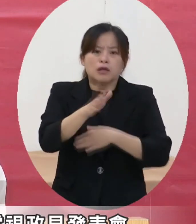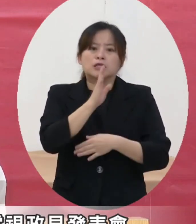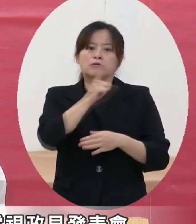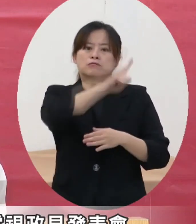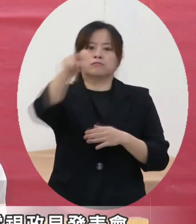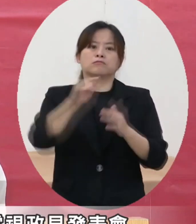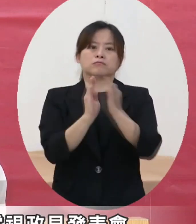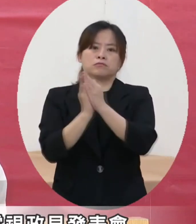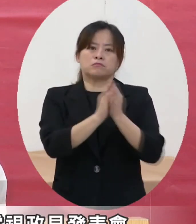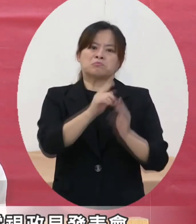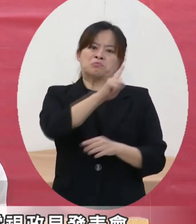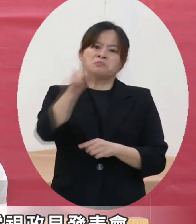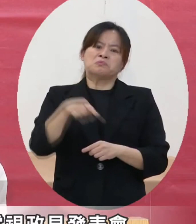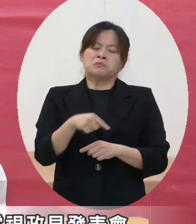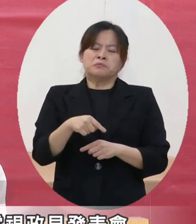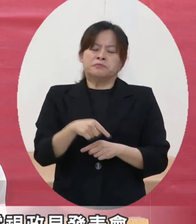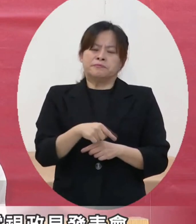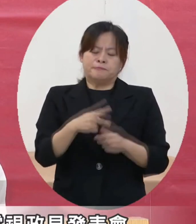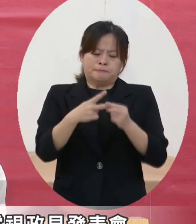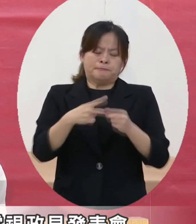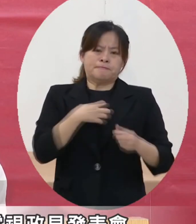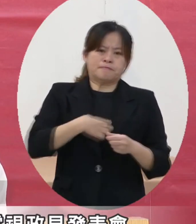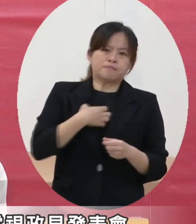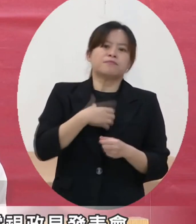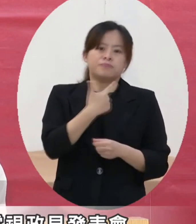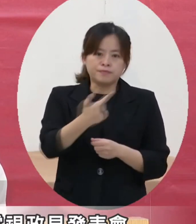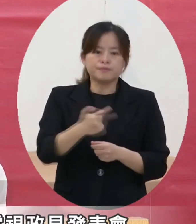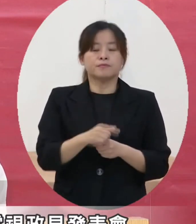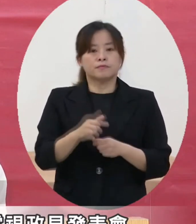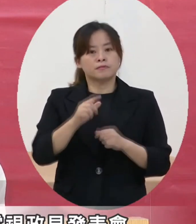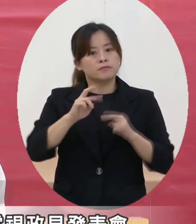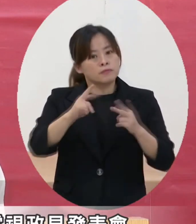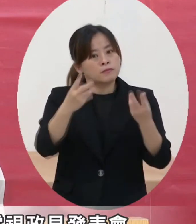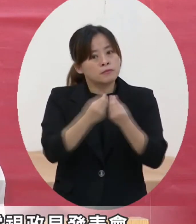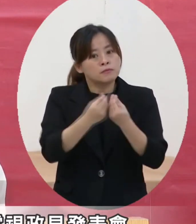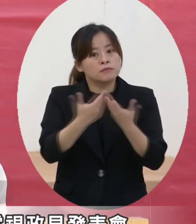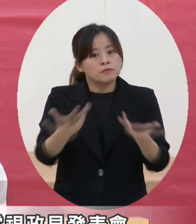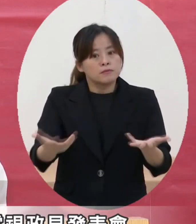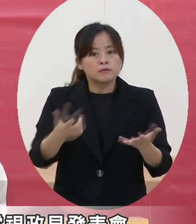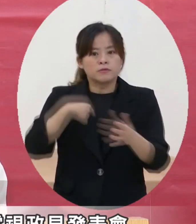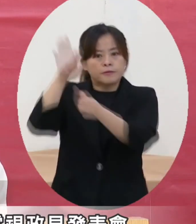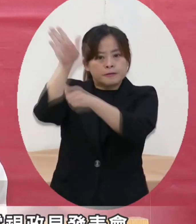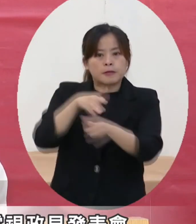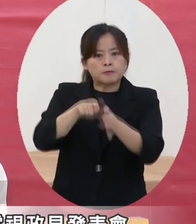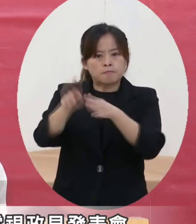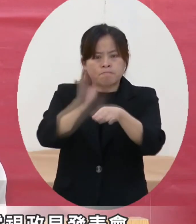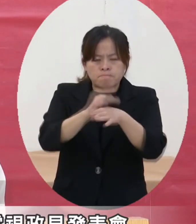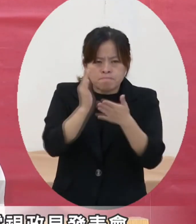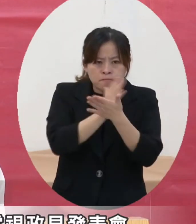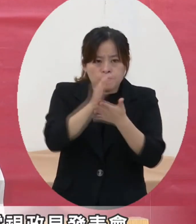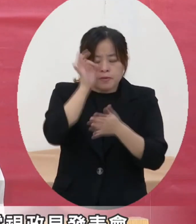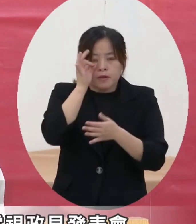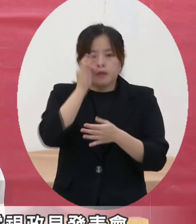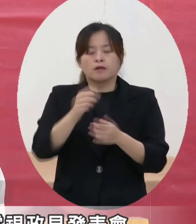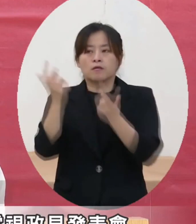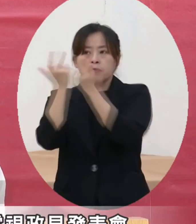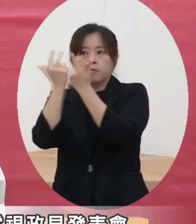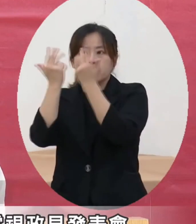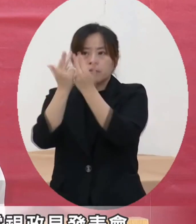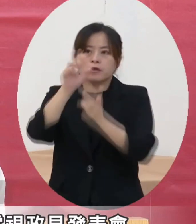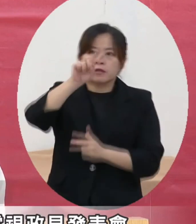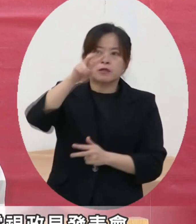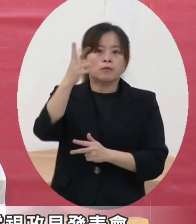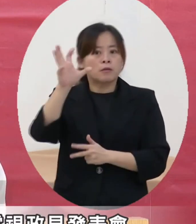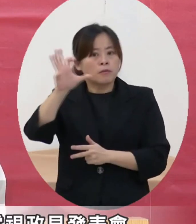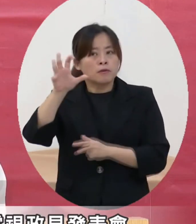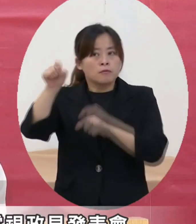园市民们民怨的第二个重要的地方。那如何改善？所以我找了专家们来评估，把双北的1280